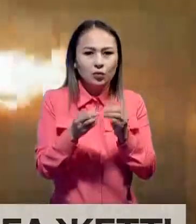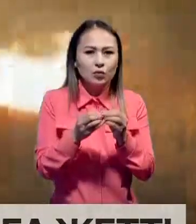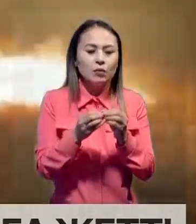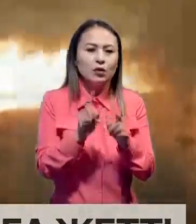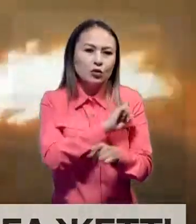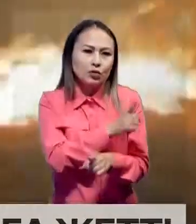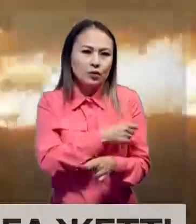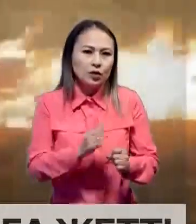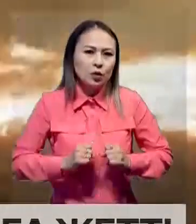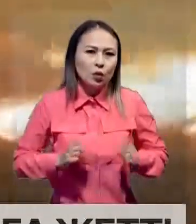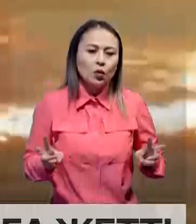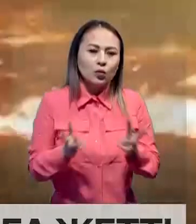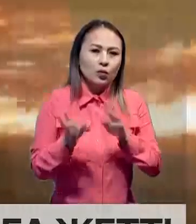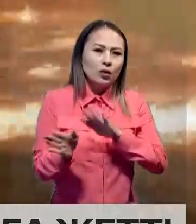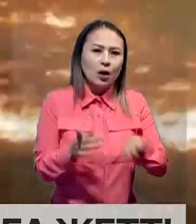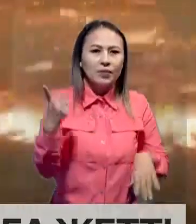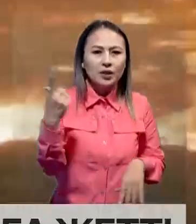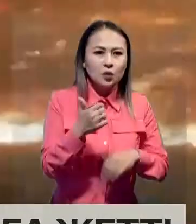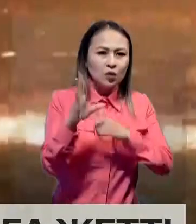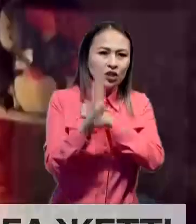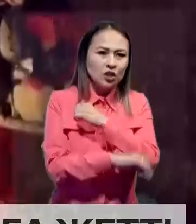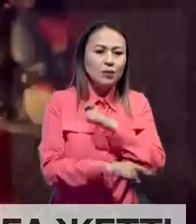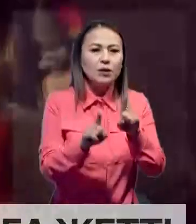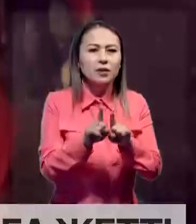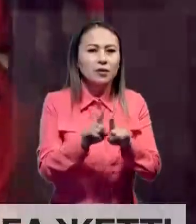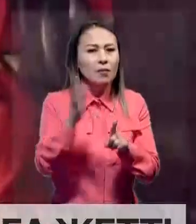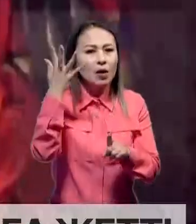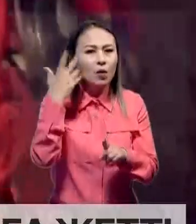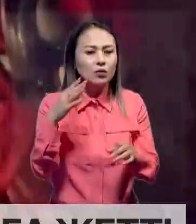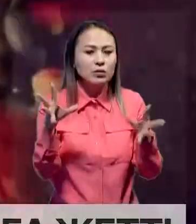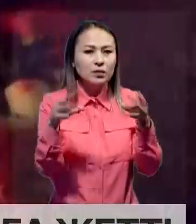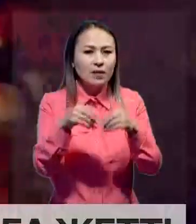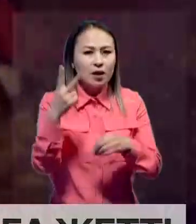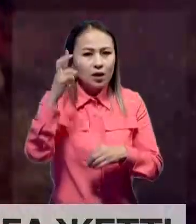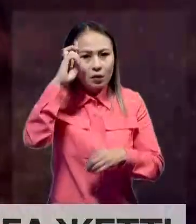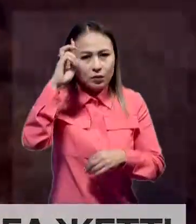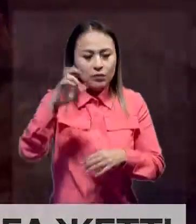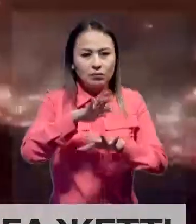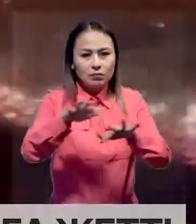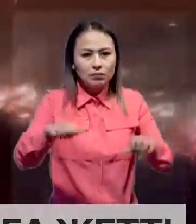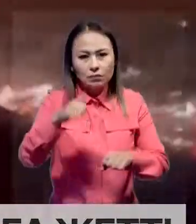ұзықтау үшін бар күшін салып жатыр. Өрт өткен аптаның соңында шарпи бастаған, бірақ қос елдің билігі де